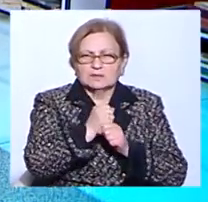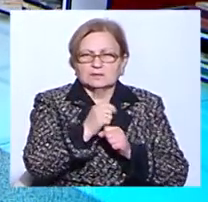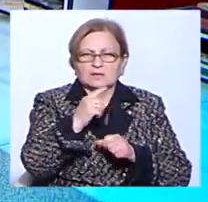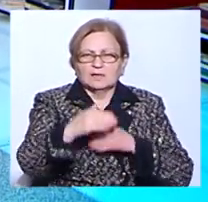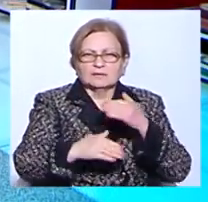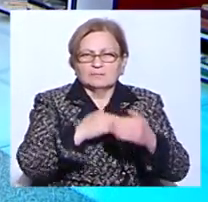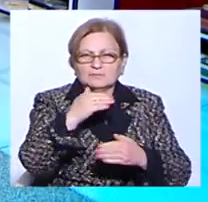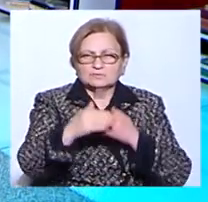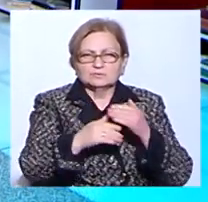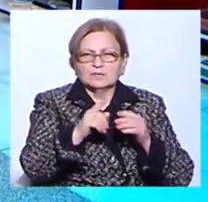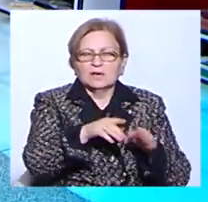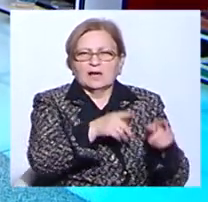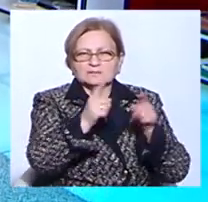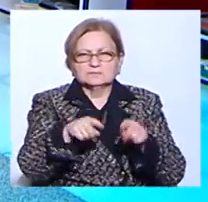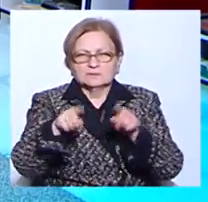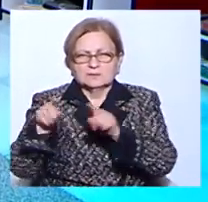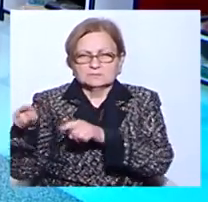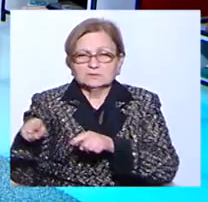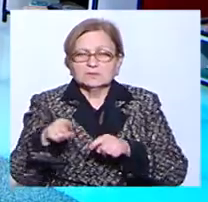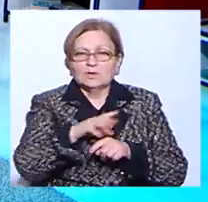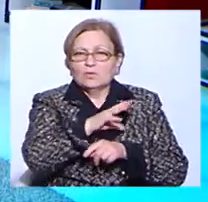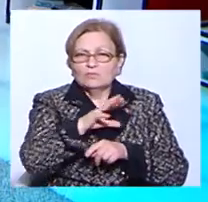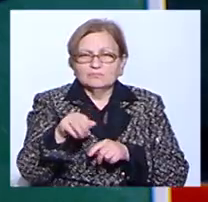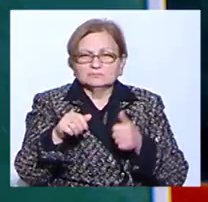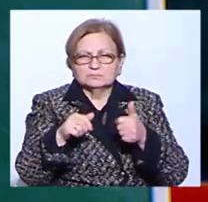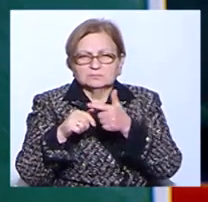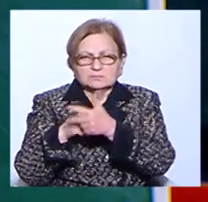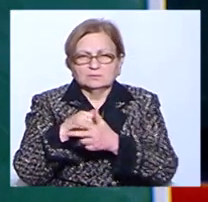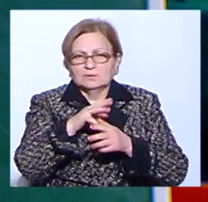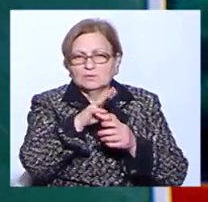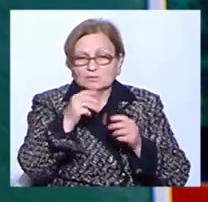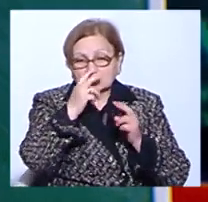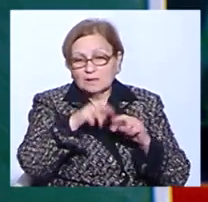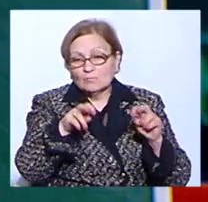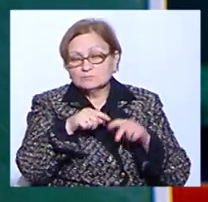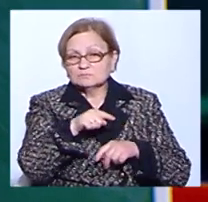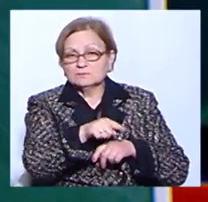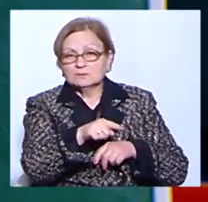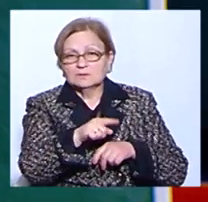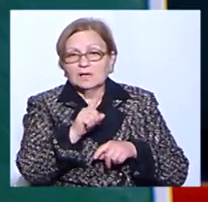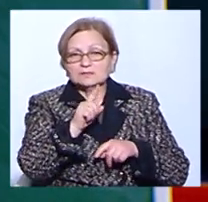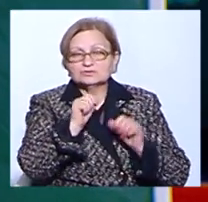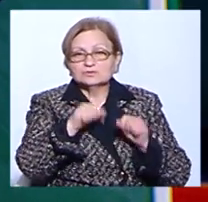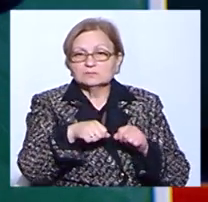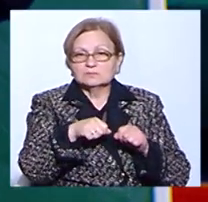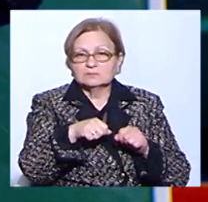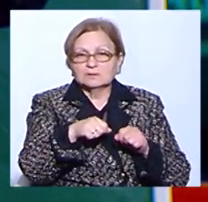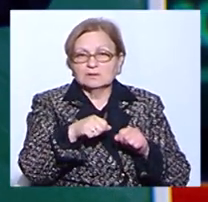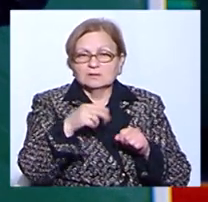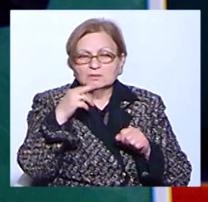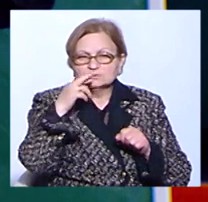ტოლობიდან გადადიხარ მეორე ტოლობაზე მეორედან მესამეზე და ასე შემდეგ. ყოველ წუთას აკონტროლეთ. იმიტომ რომ შეიძლება რაღაცა